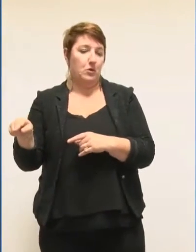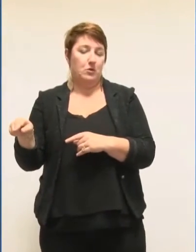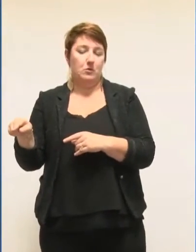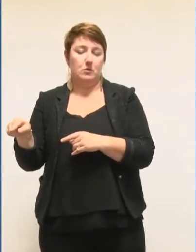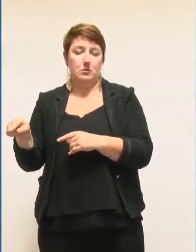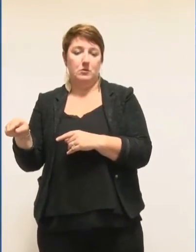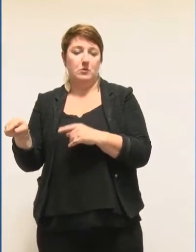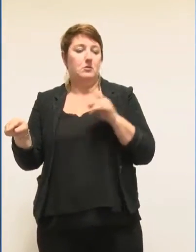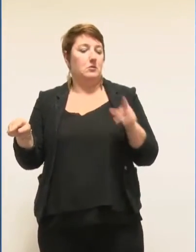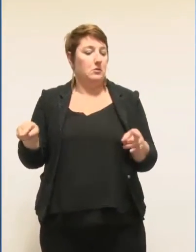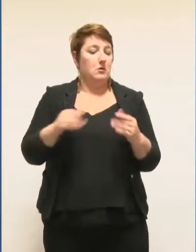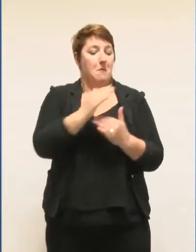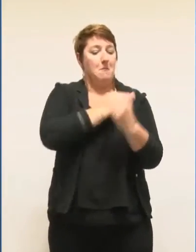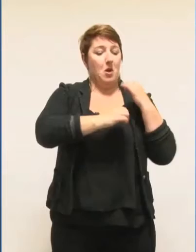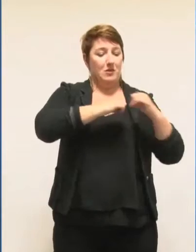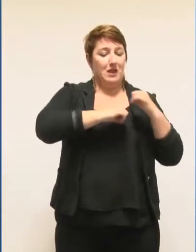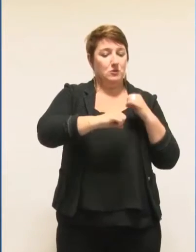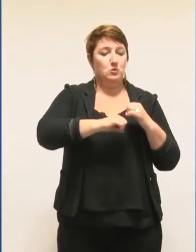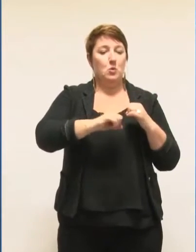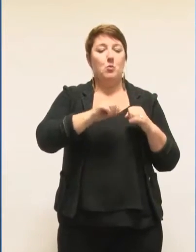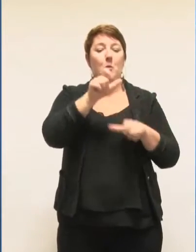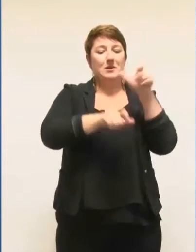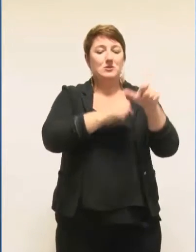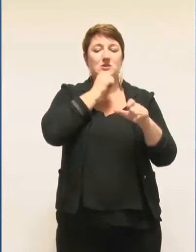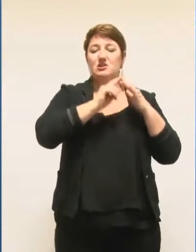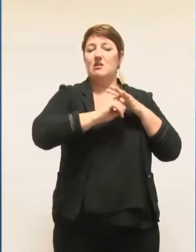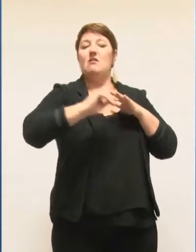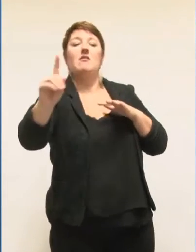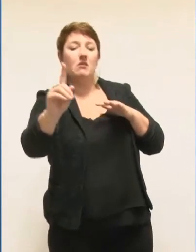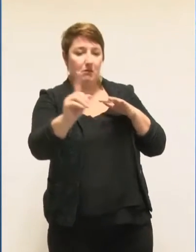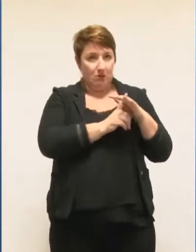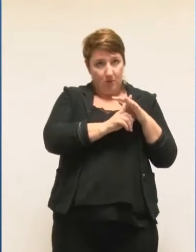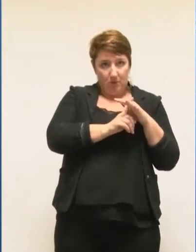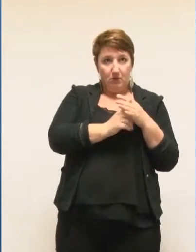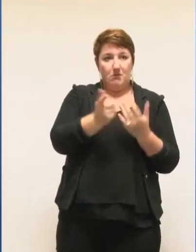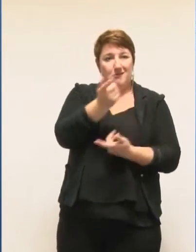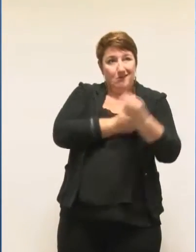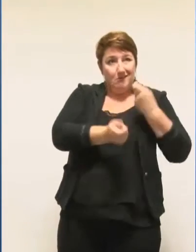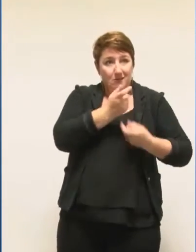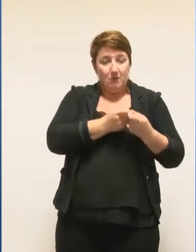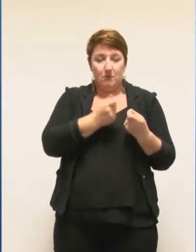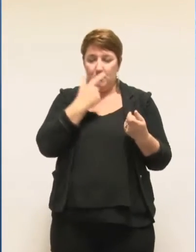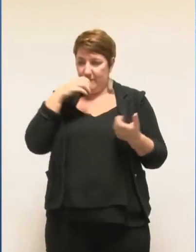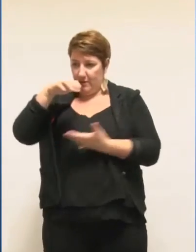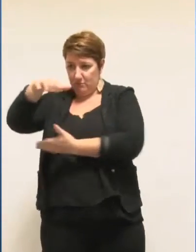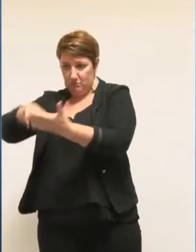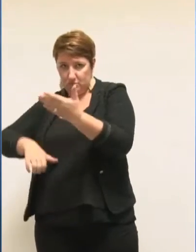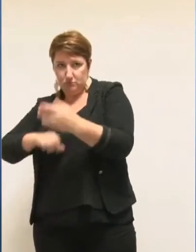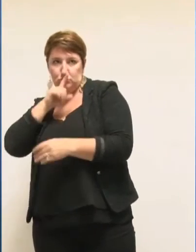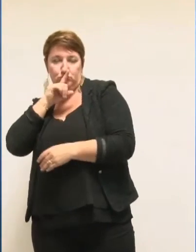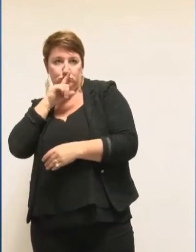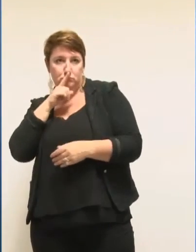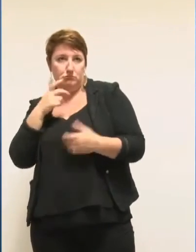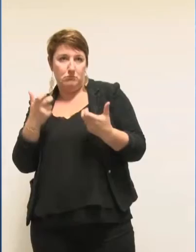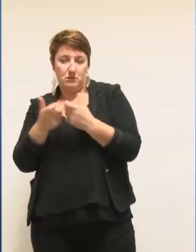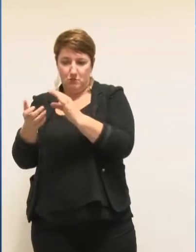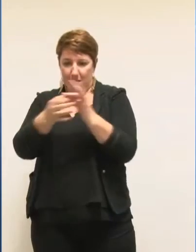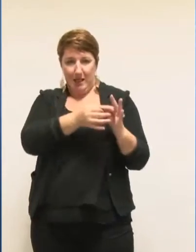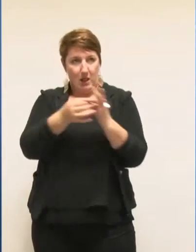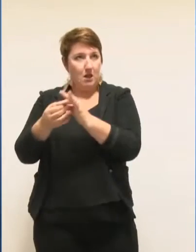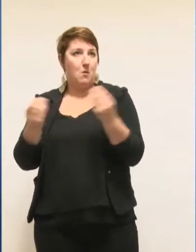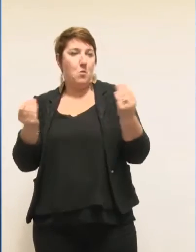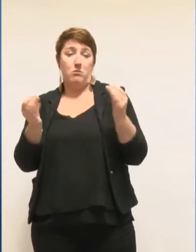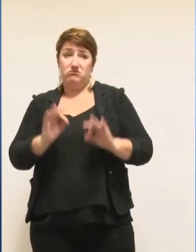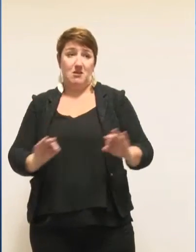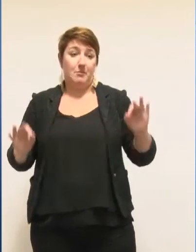d'orientation budgétaire et le plan d'action contre l'isolement des personnes âgées. Peu de choses figurent dans ce ROB sur ce sujet.